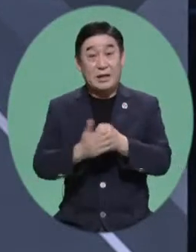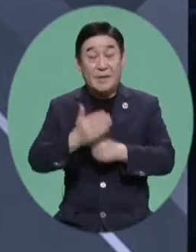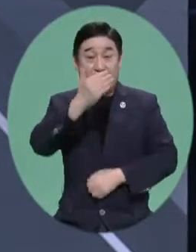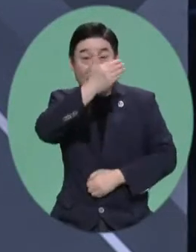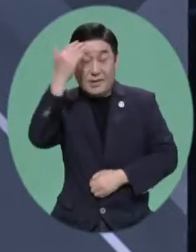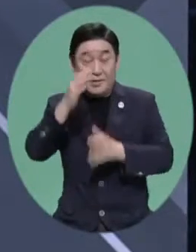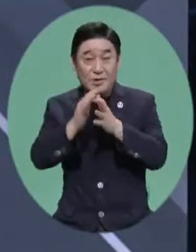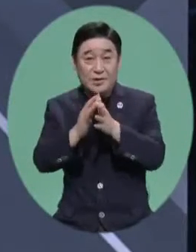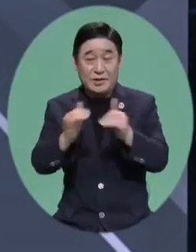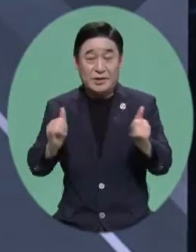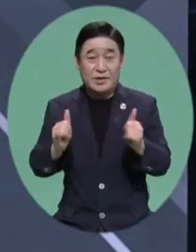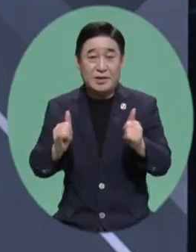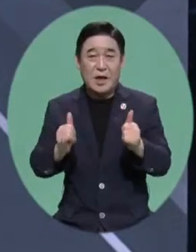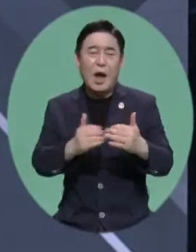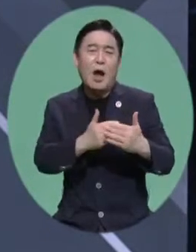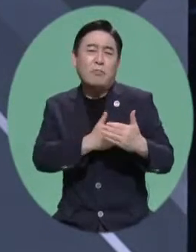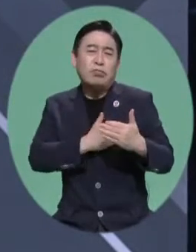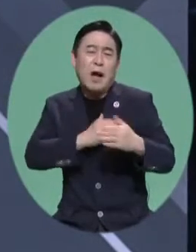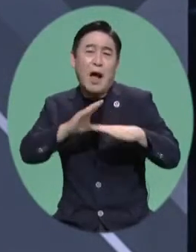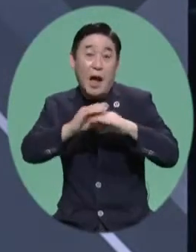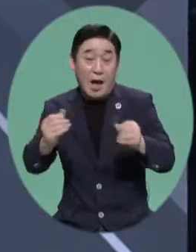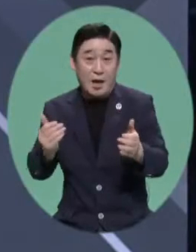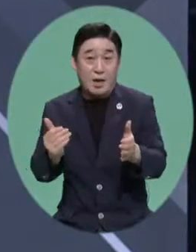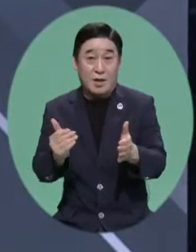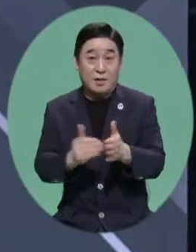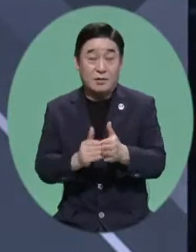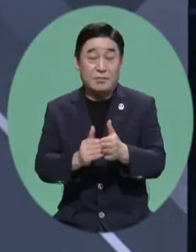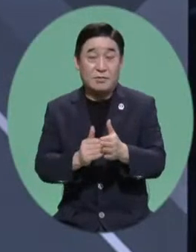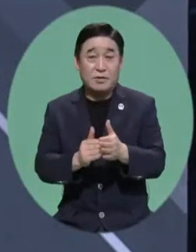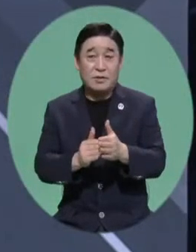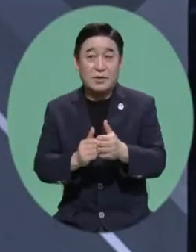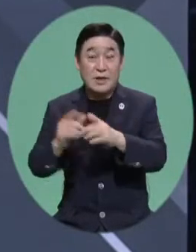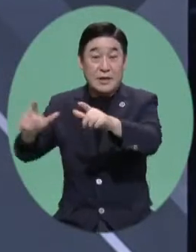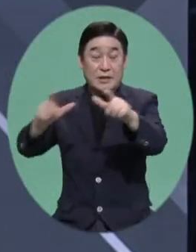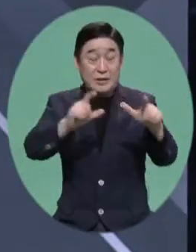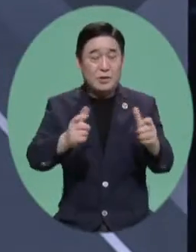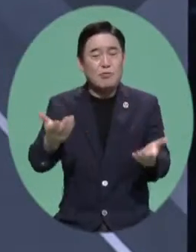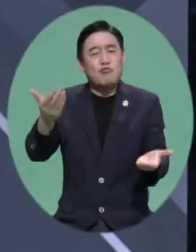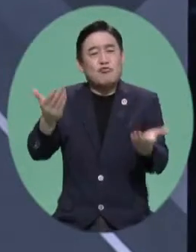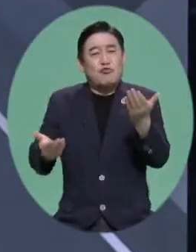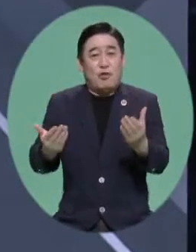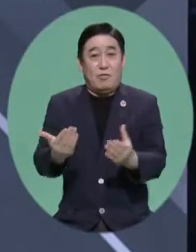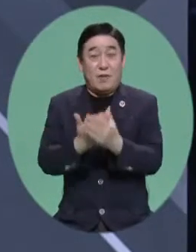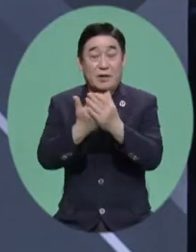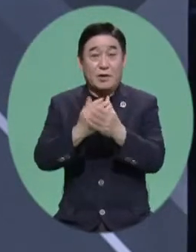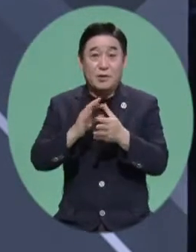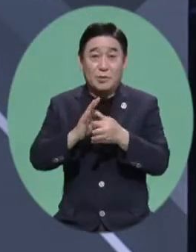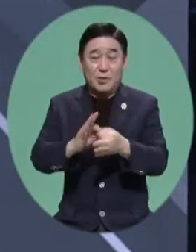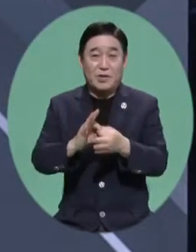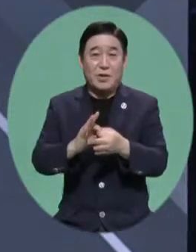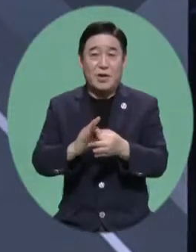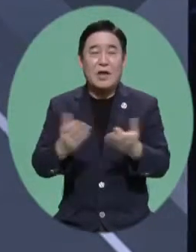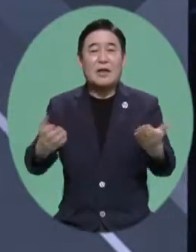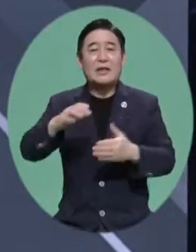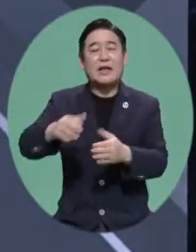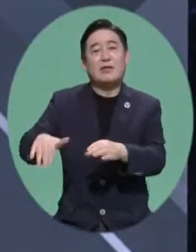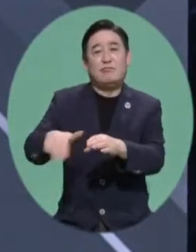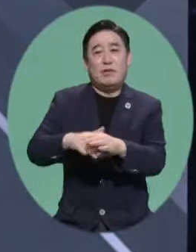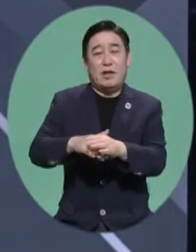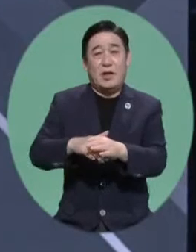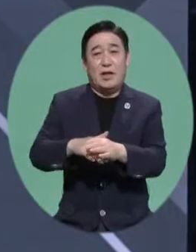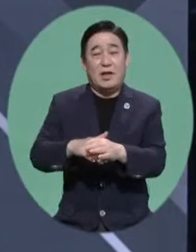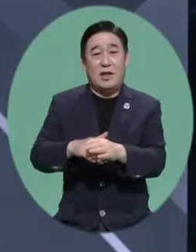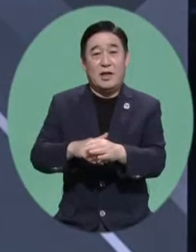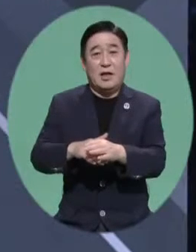청년들이 불안감을 해소하고 지역 균형 발전을 이루어서 일자리 문화가